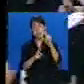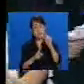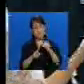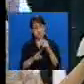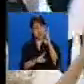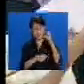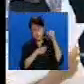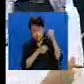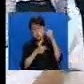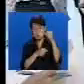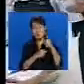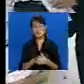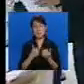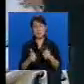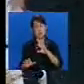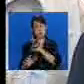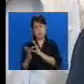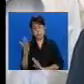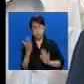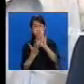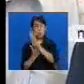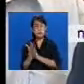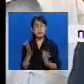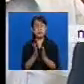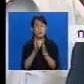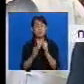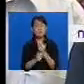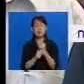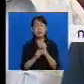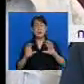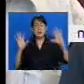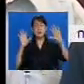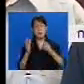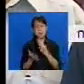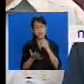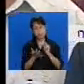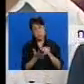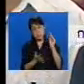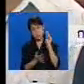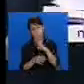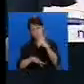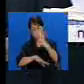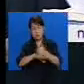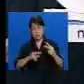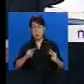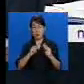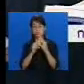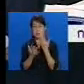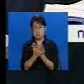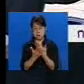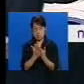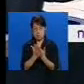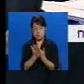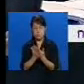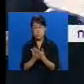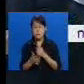ชิกองค์กรเครือข่ายกบขแห่งประเทศไทยทำหนังสือถึงตัวแทนของนายกรจติกาวนิชรัฐมนตรีว่าการกระทรวงการคลัง